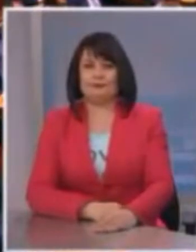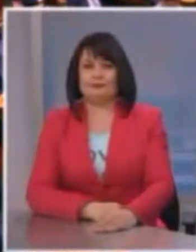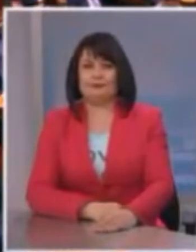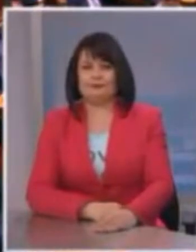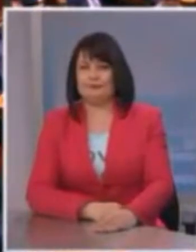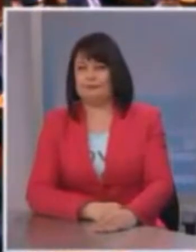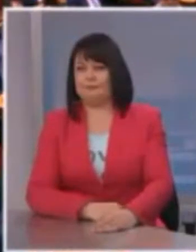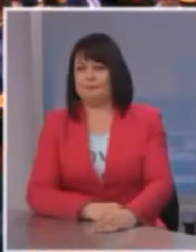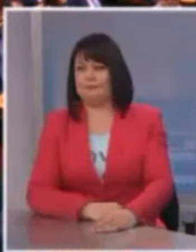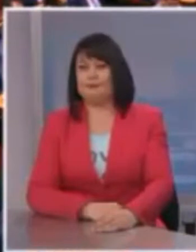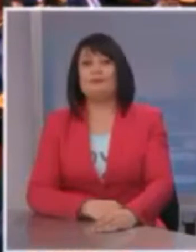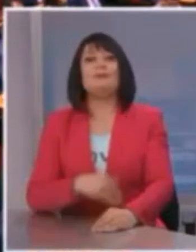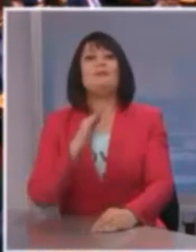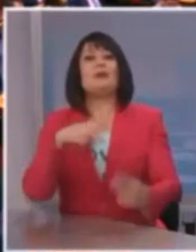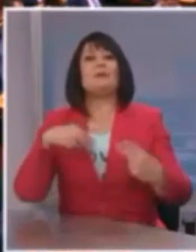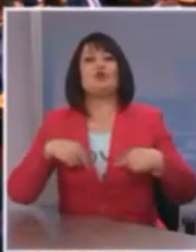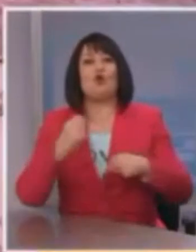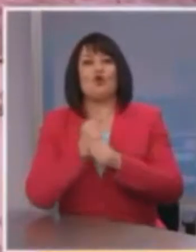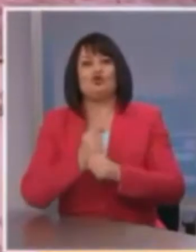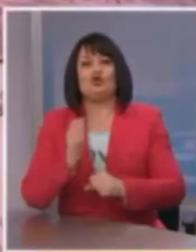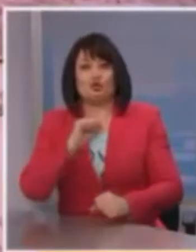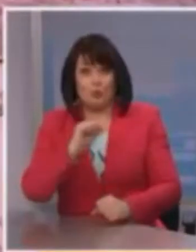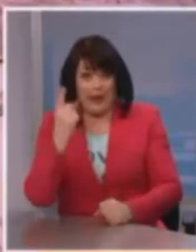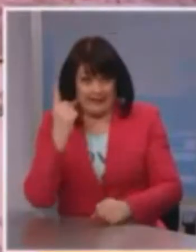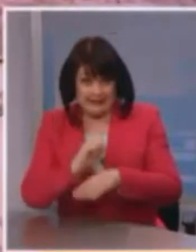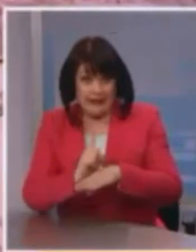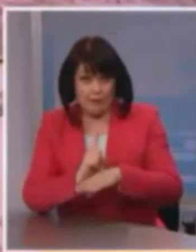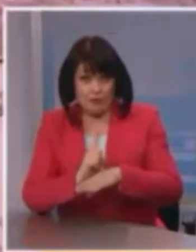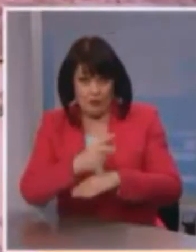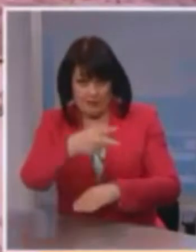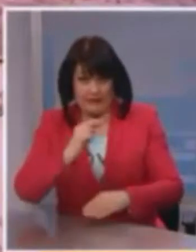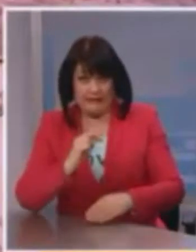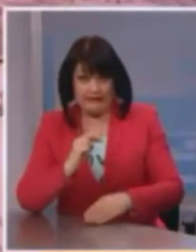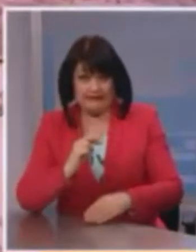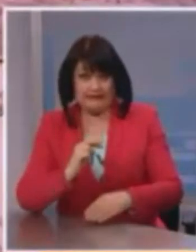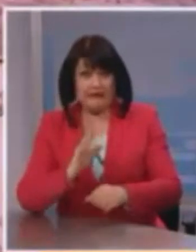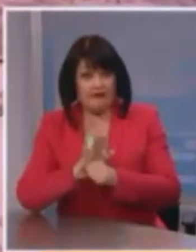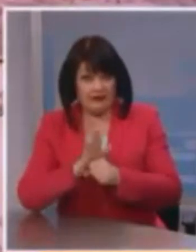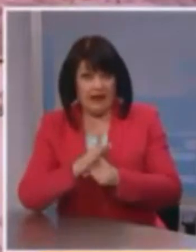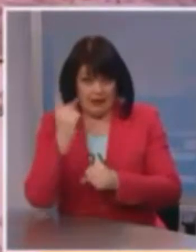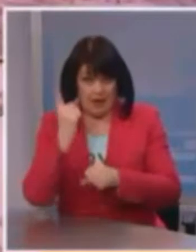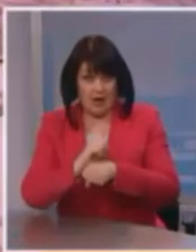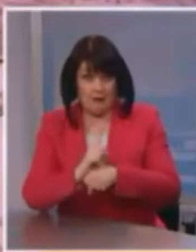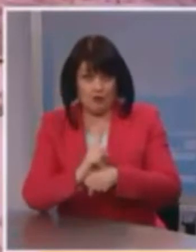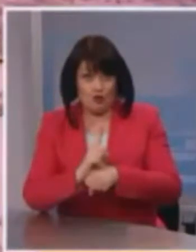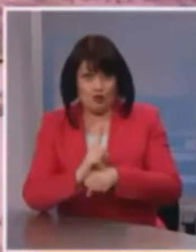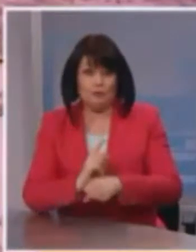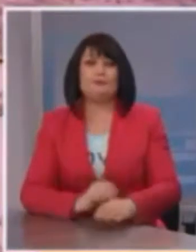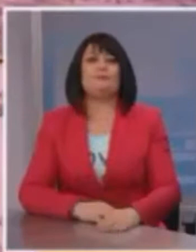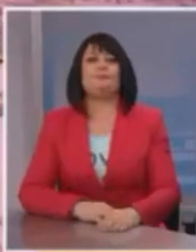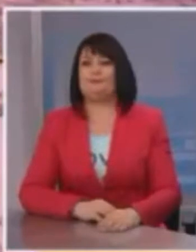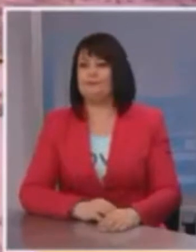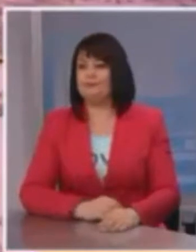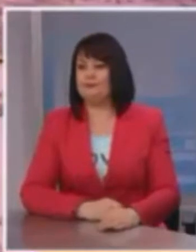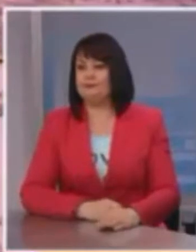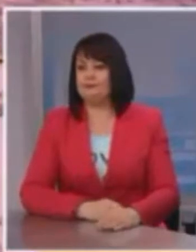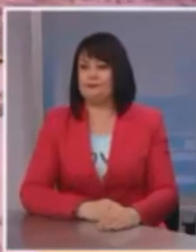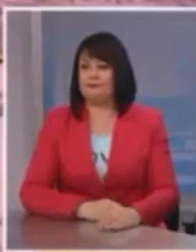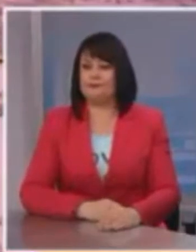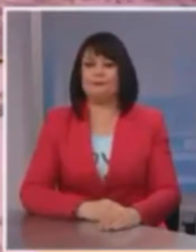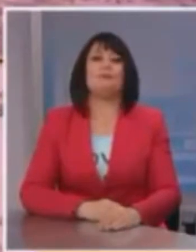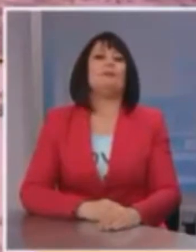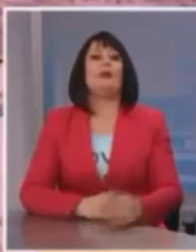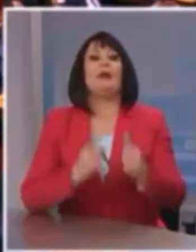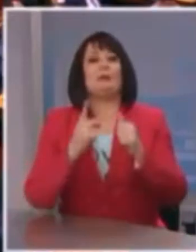Κύριε Σκουρλέτη, ζητήστε το λόγο για ένα λεπτό. Είναι επαρκή. Ναι, νομίζω είναι αρκετός ο χρόνος. Πρώτα απ'